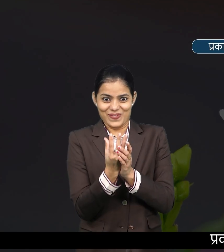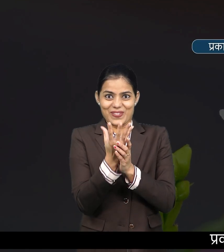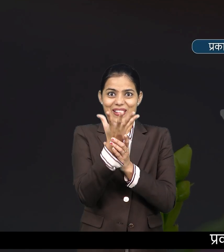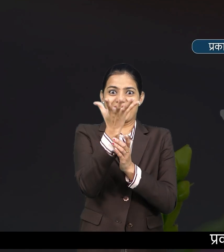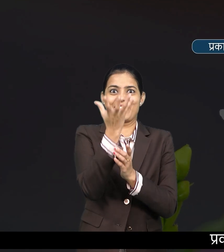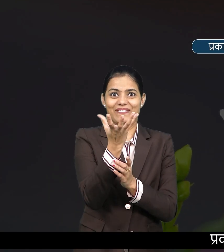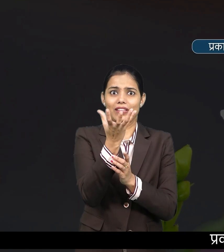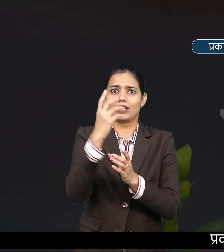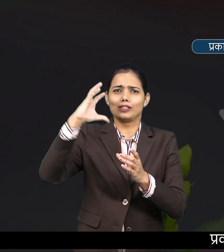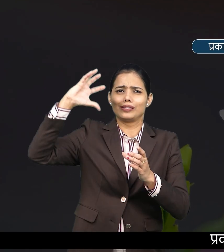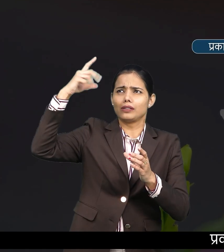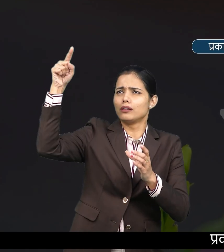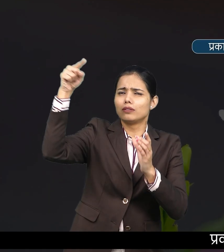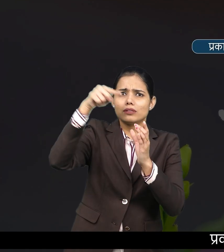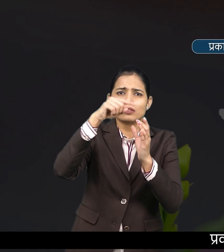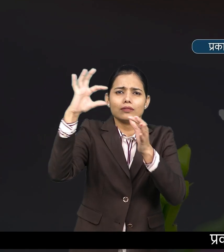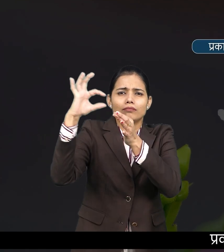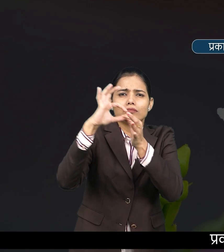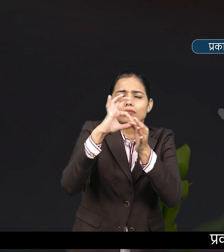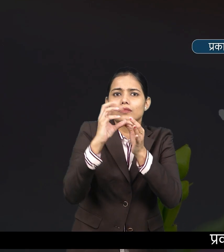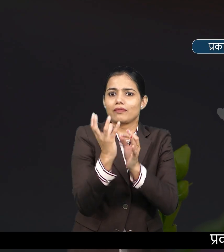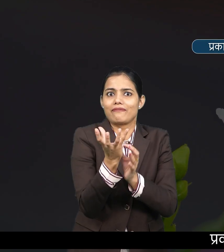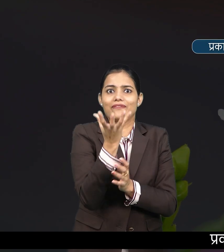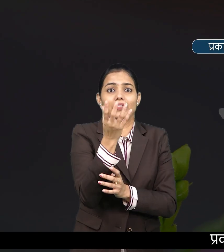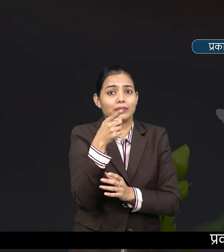प्रकाश संश्लेषण,